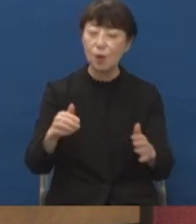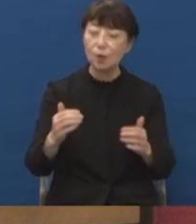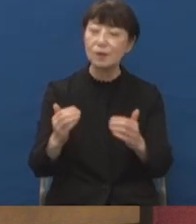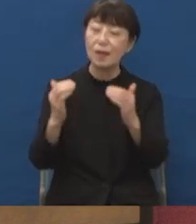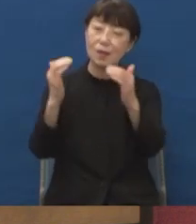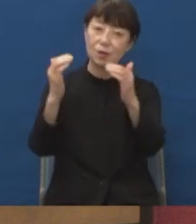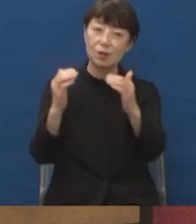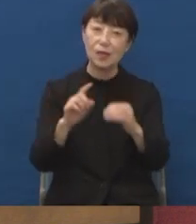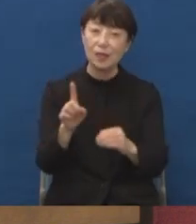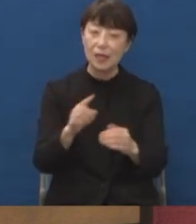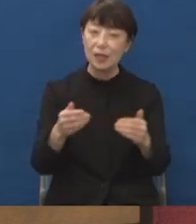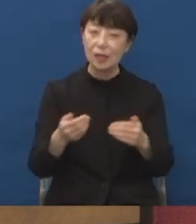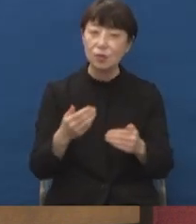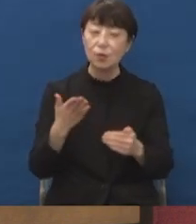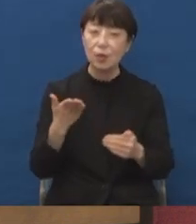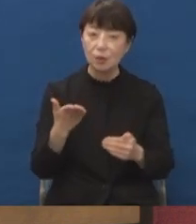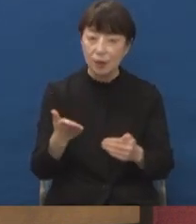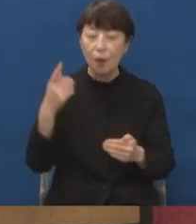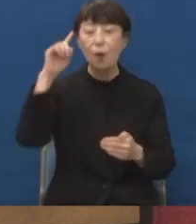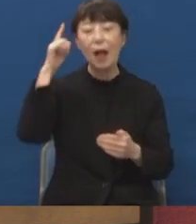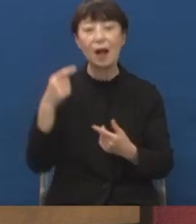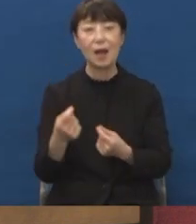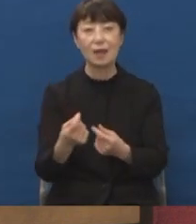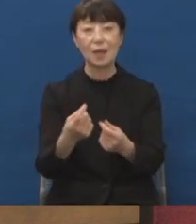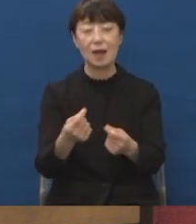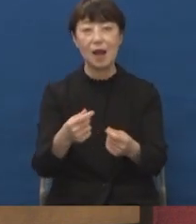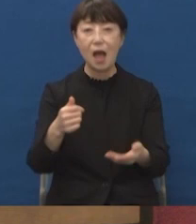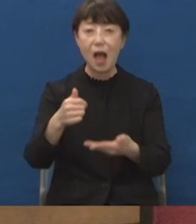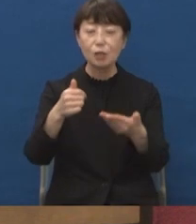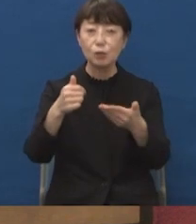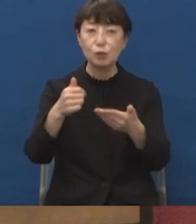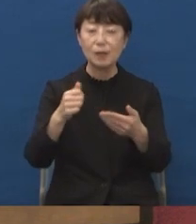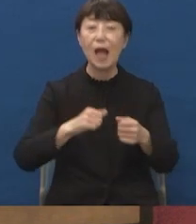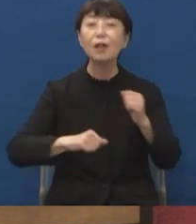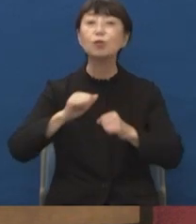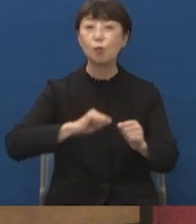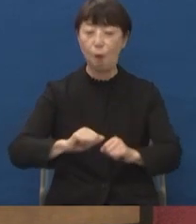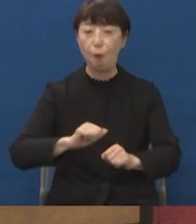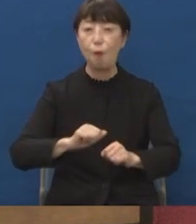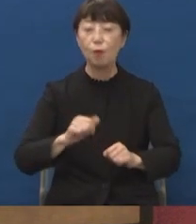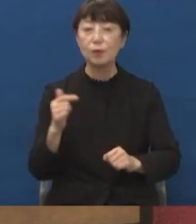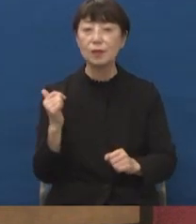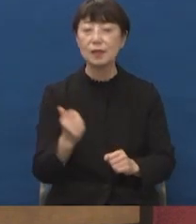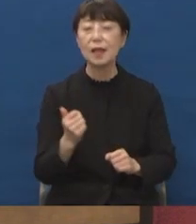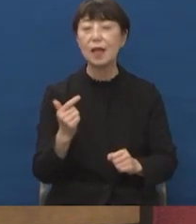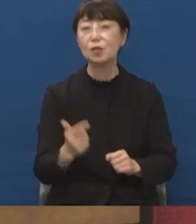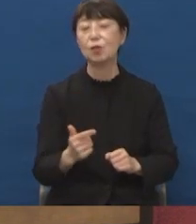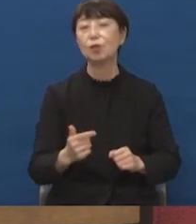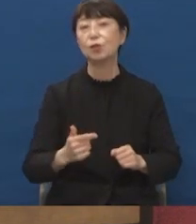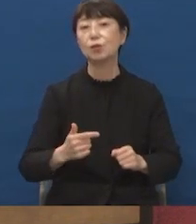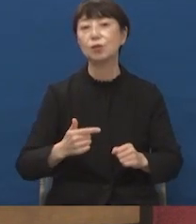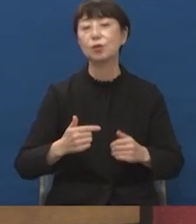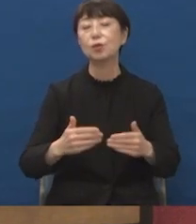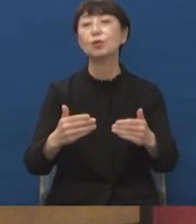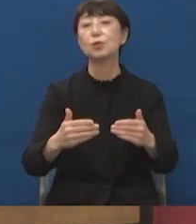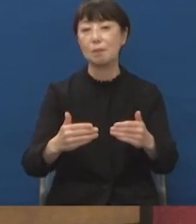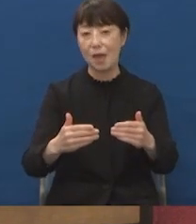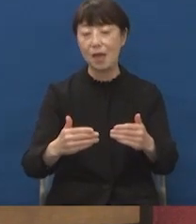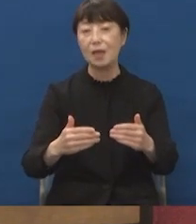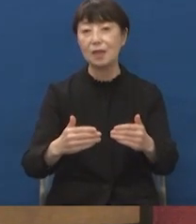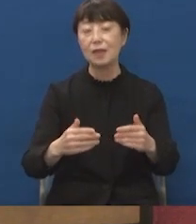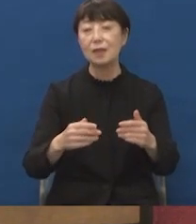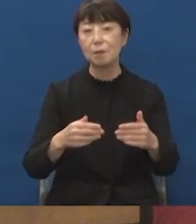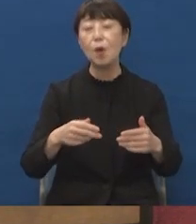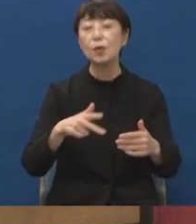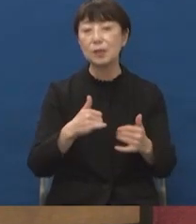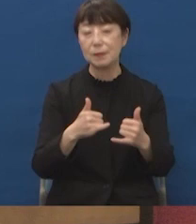が必要なのかということを考え、育みアクションを力強く推進し、市民ニーズに即した支援を推